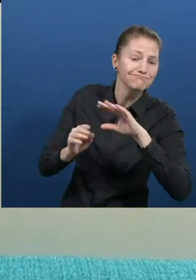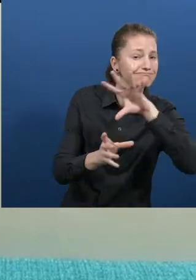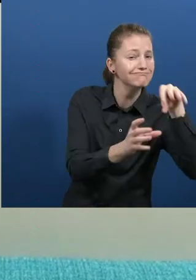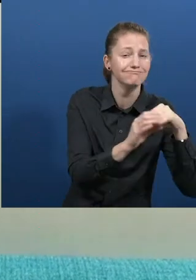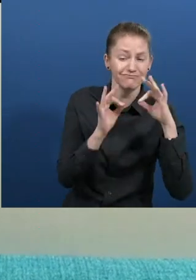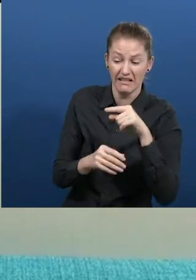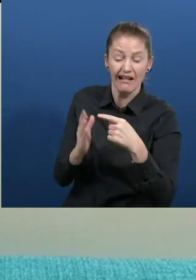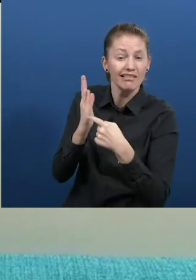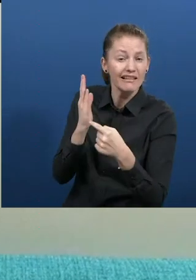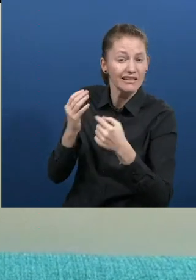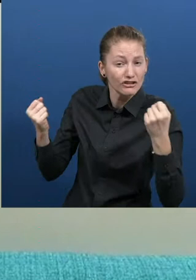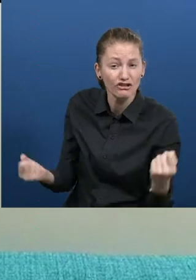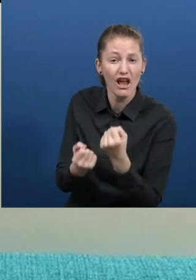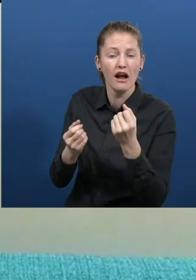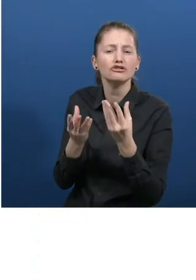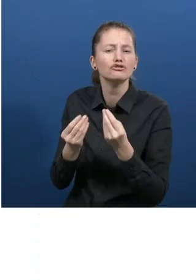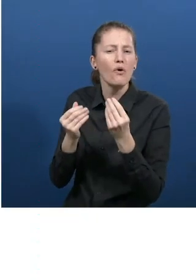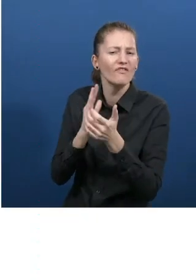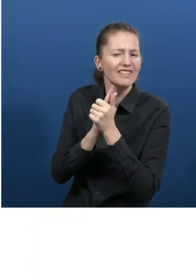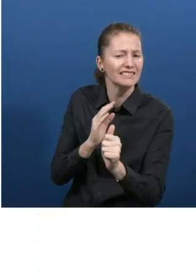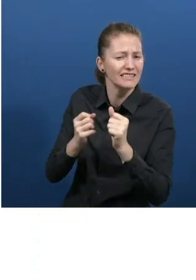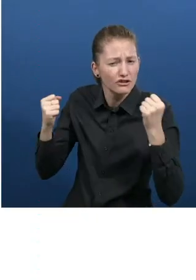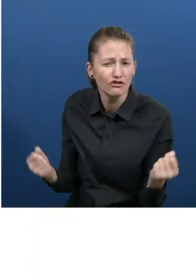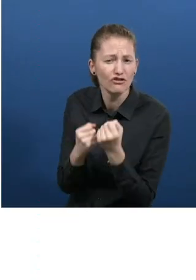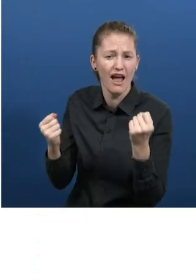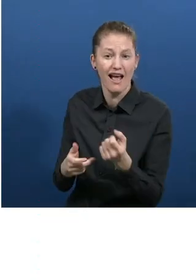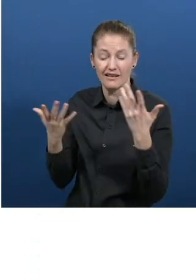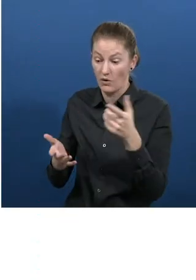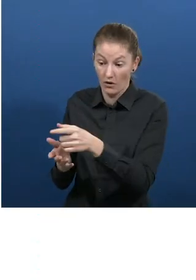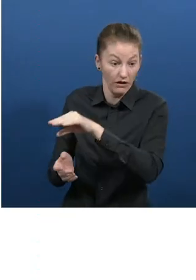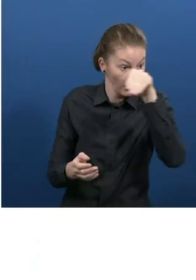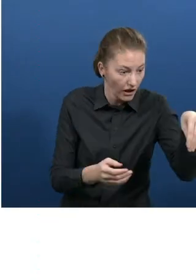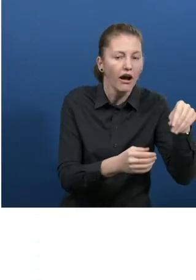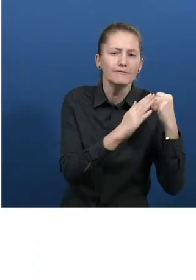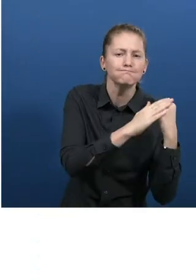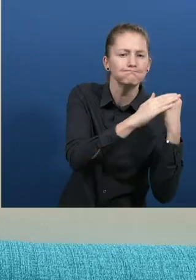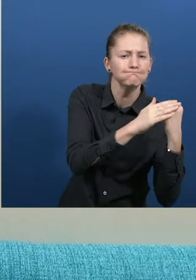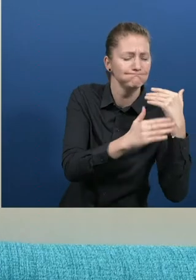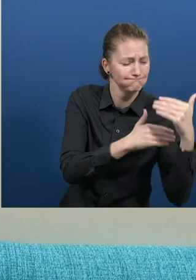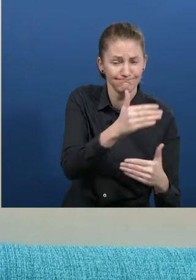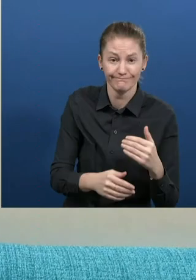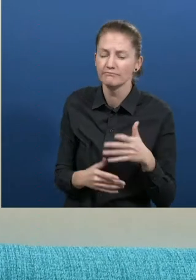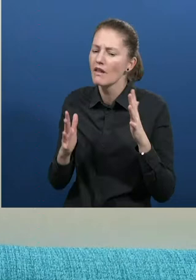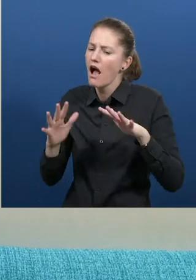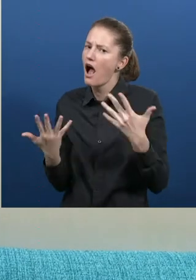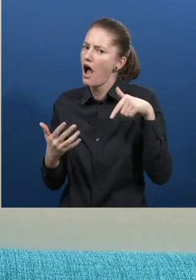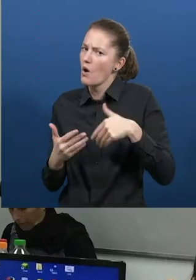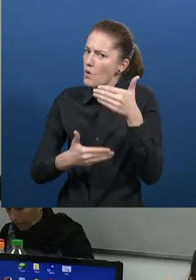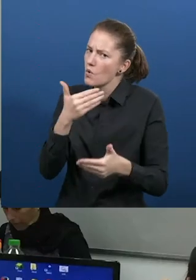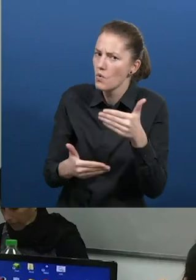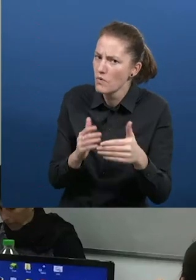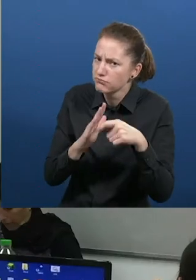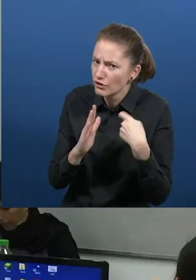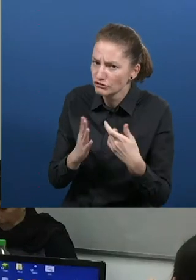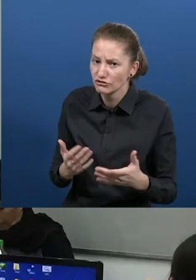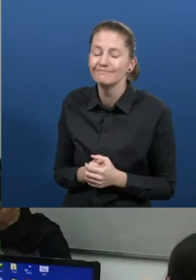העבודה ותמיכה מאוד נרחבת. How does TAP work? המודל הכלכלי של התוכנית